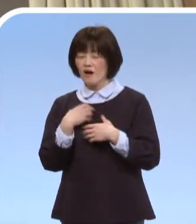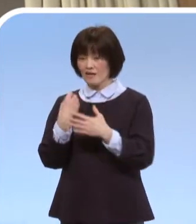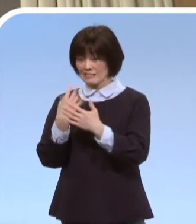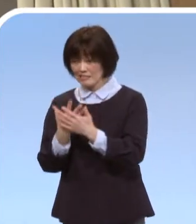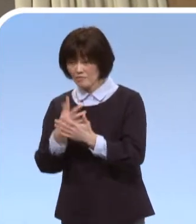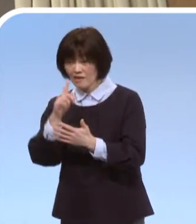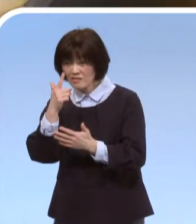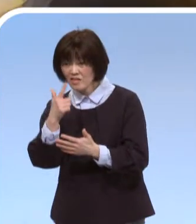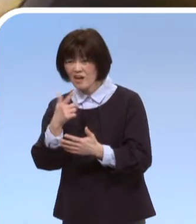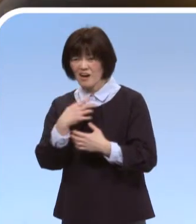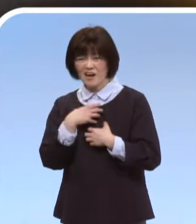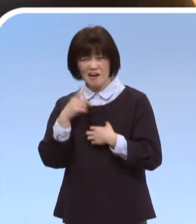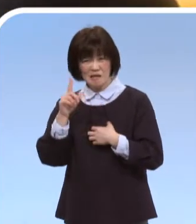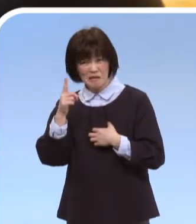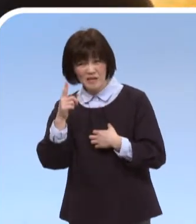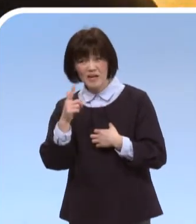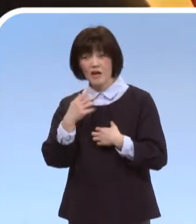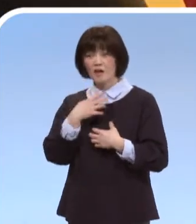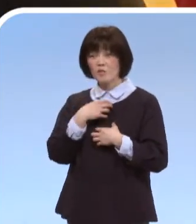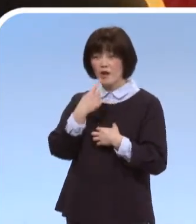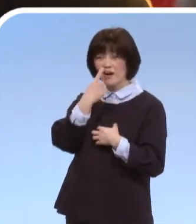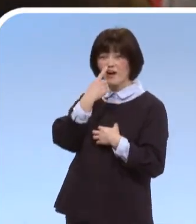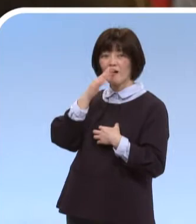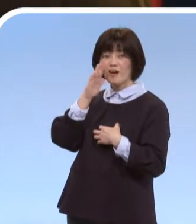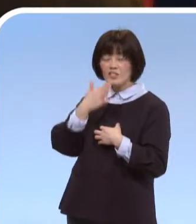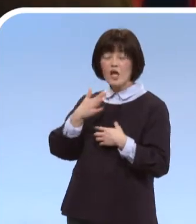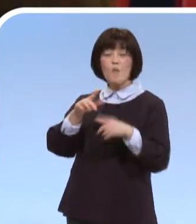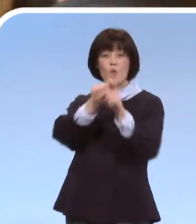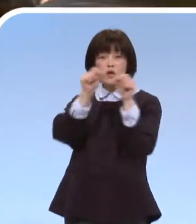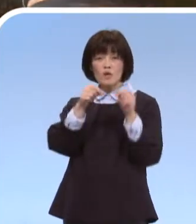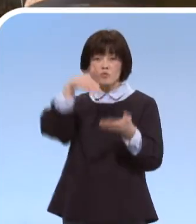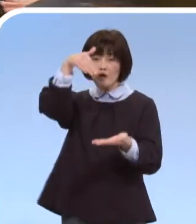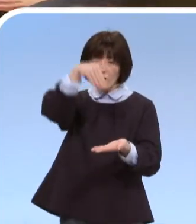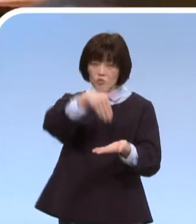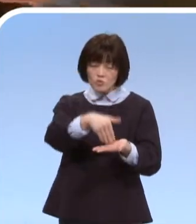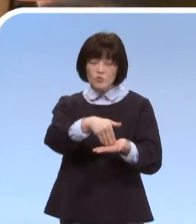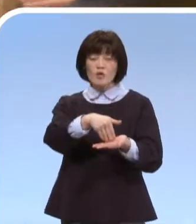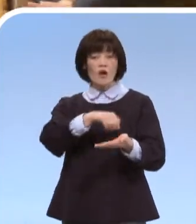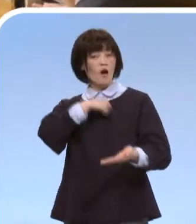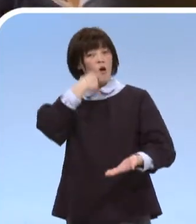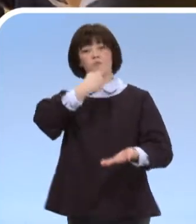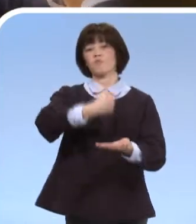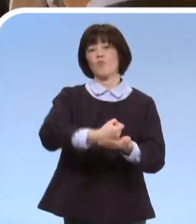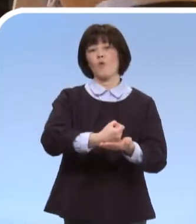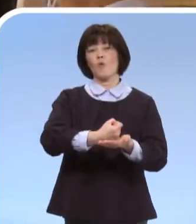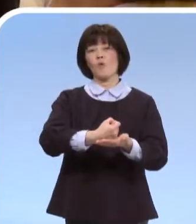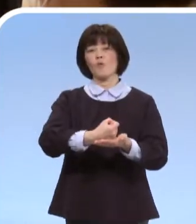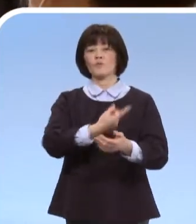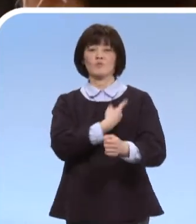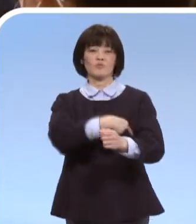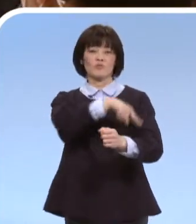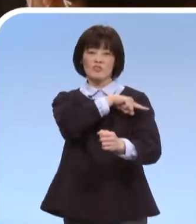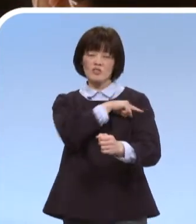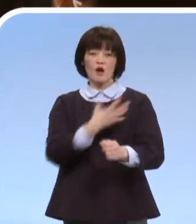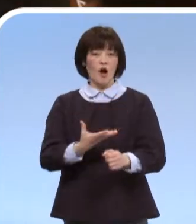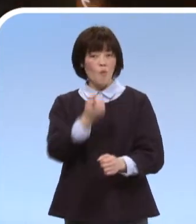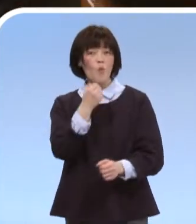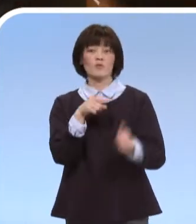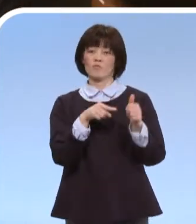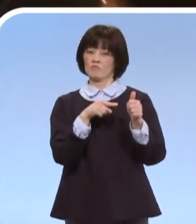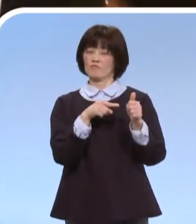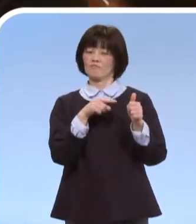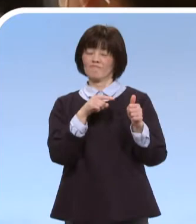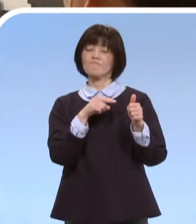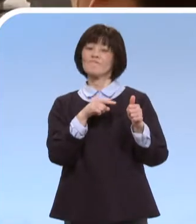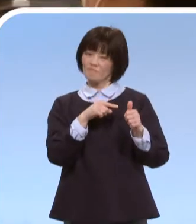人なんかギリギリなんかやばいに違うって思っててもなんかこううまく進んでいくなんかそういう気持